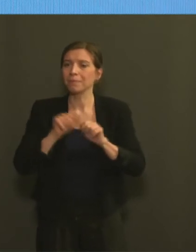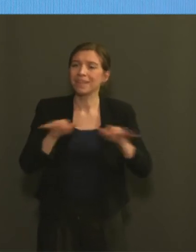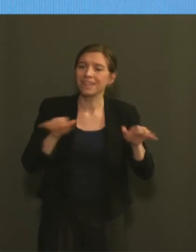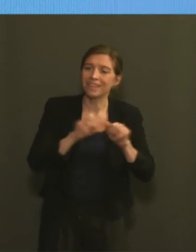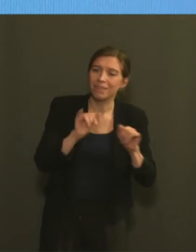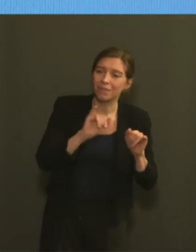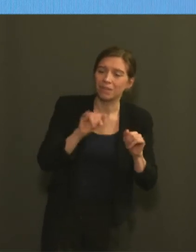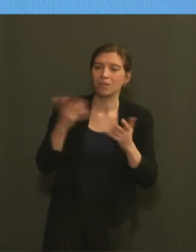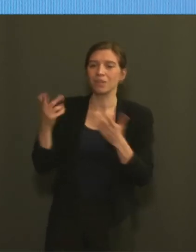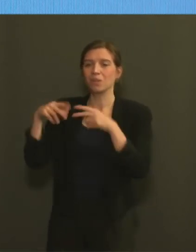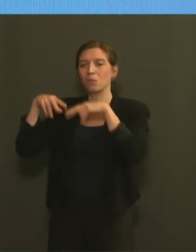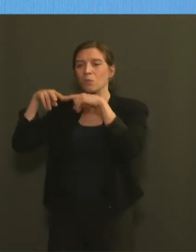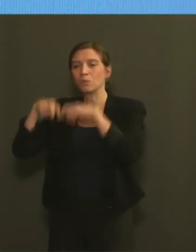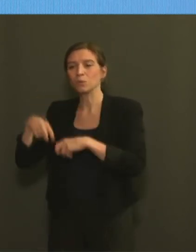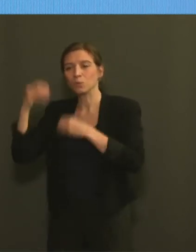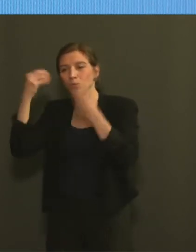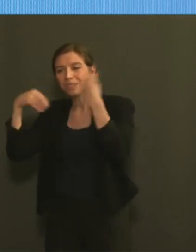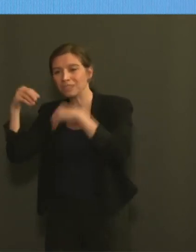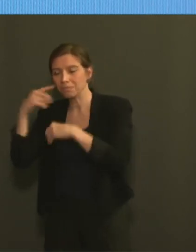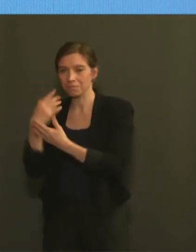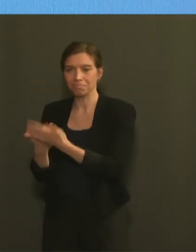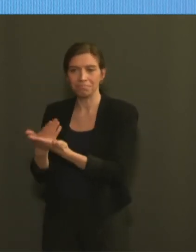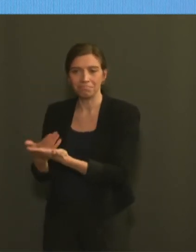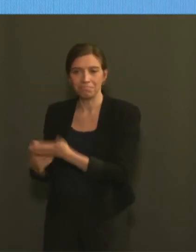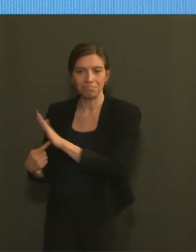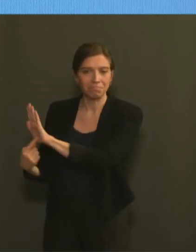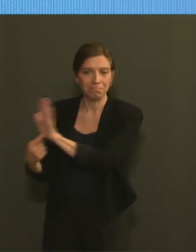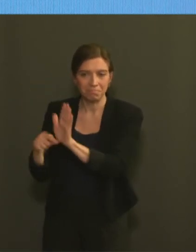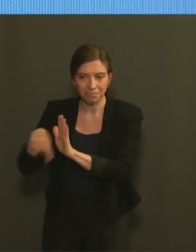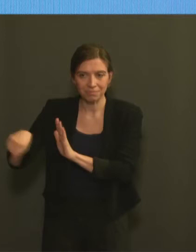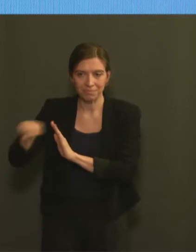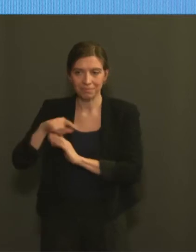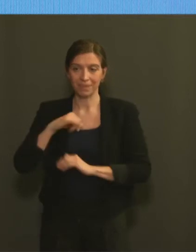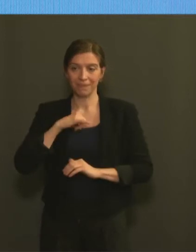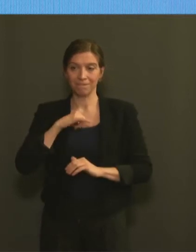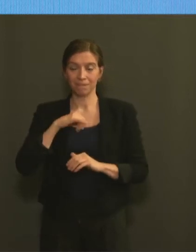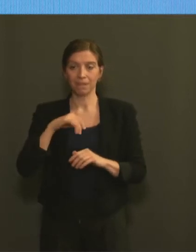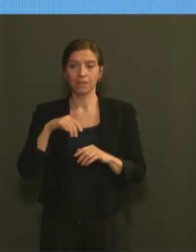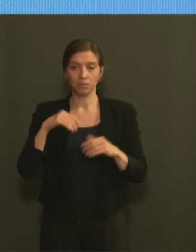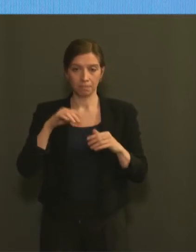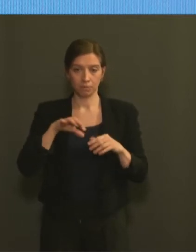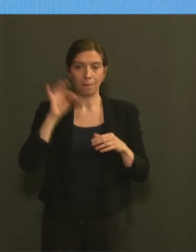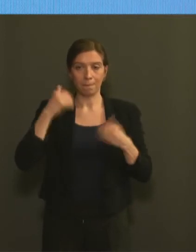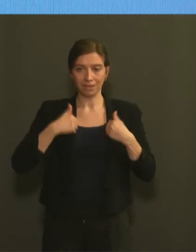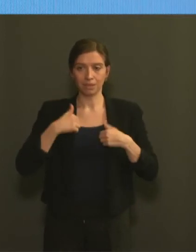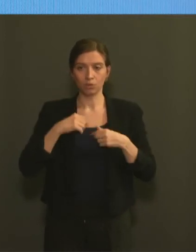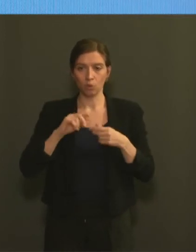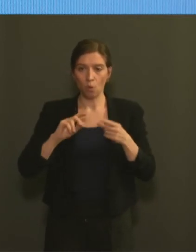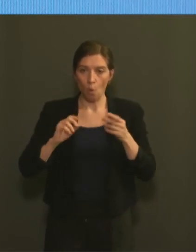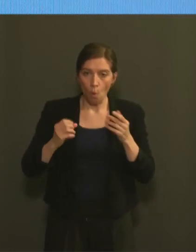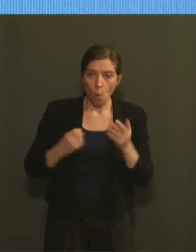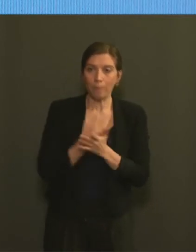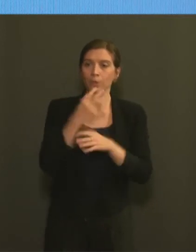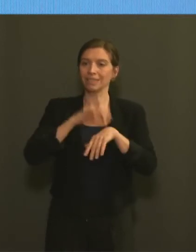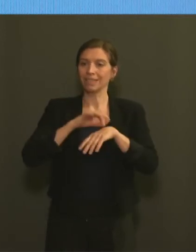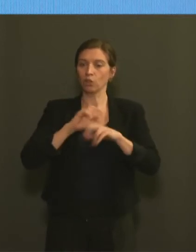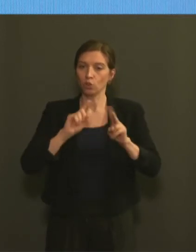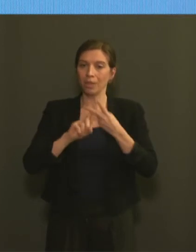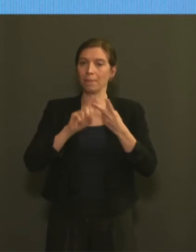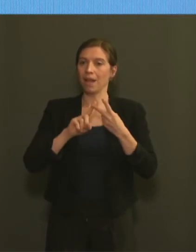la qualit ratures absolument aucun tri des kits qu'une victoire ce matin en gare